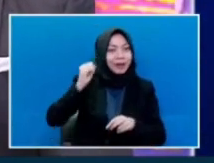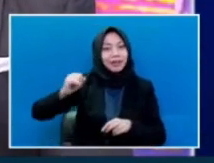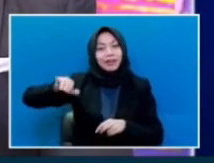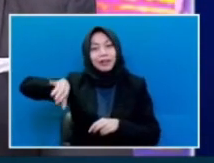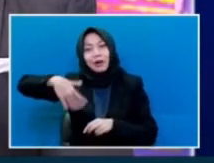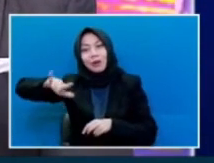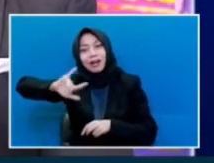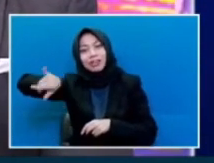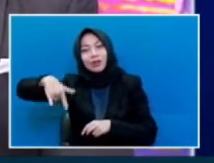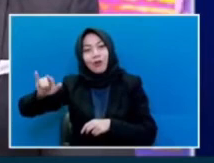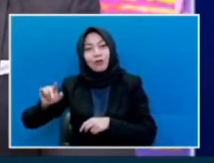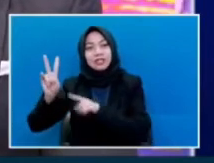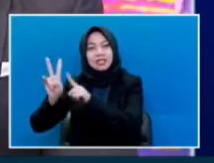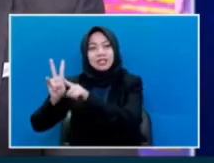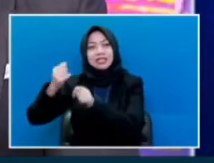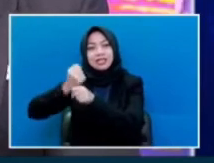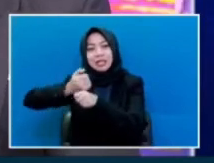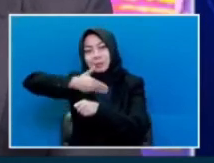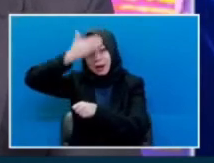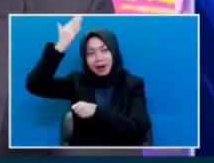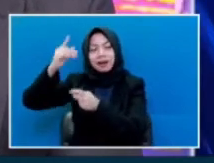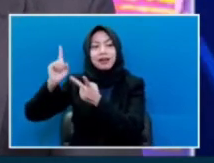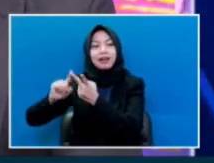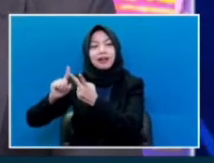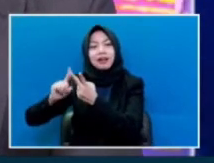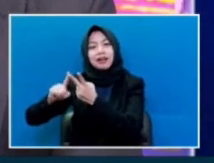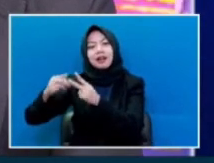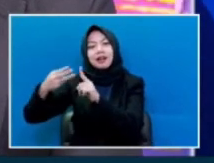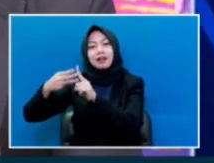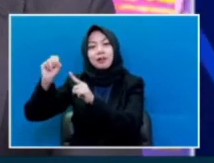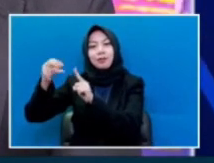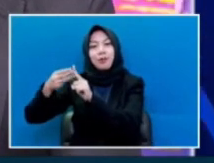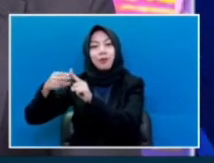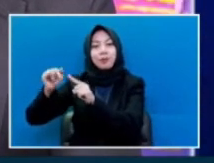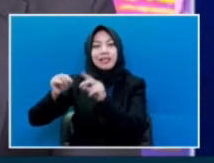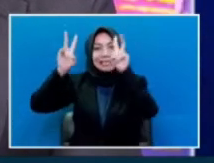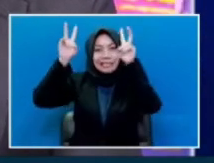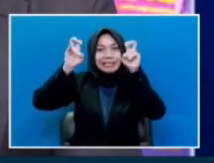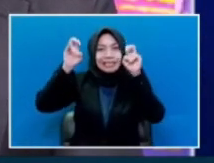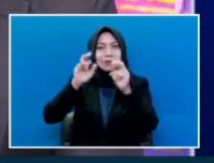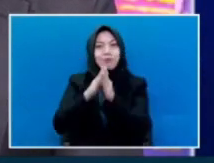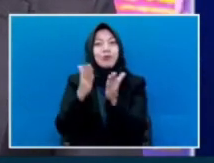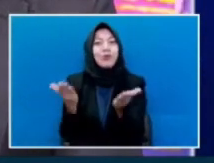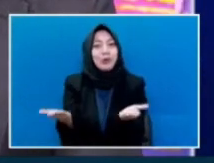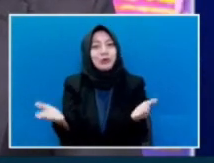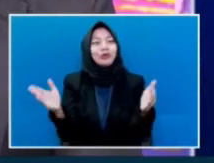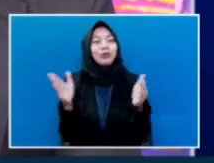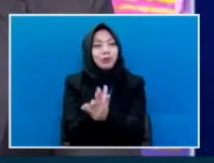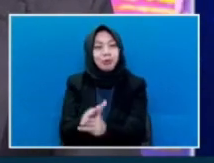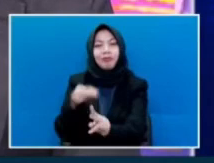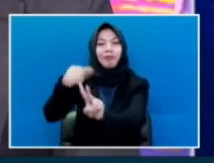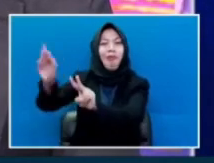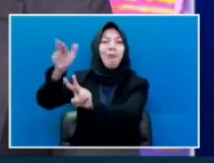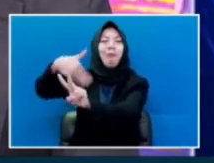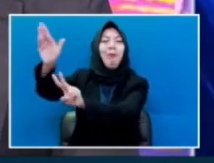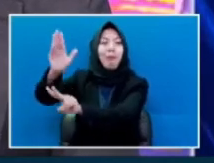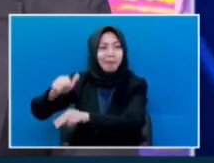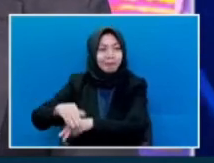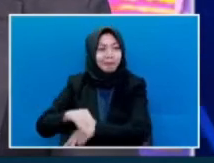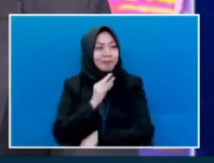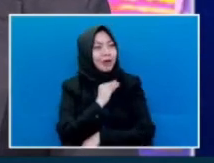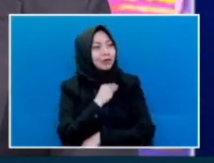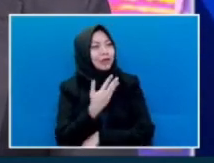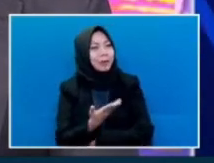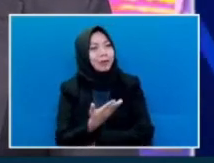juga ada Bob and maca ya Seperti apa nih Tutup buku ala PDIP ya mungkin karena akhir tahun Mas jadi